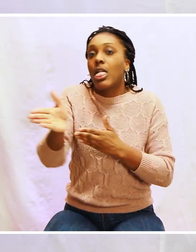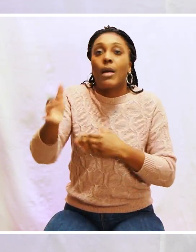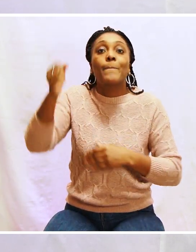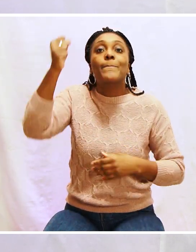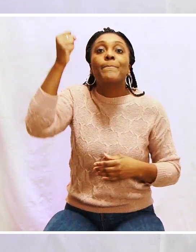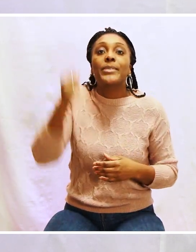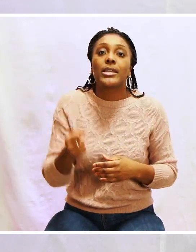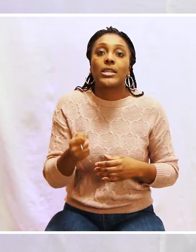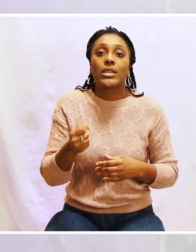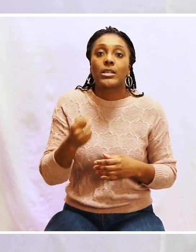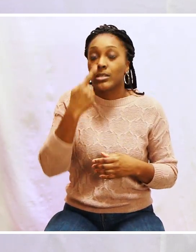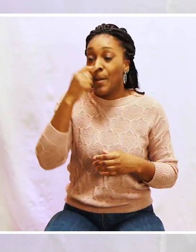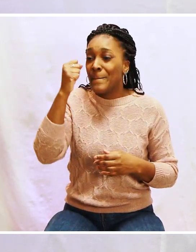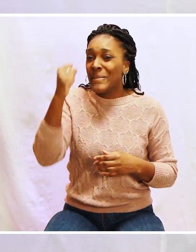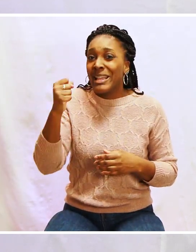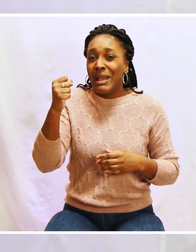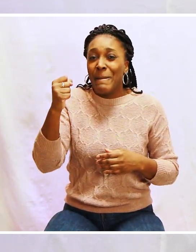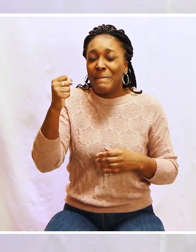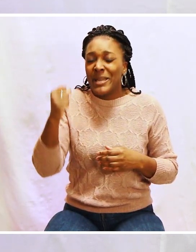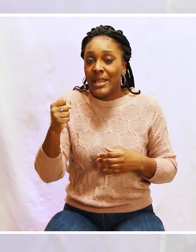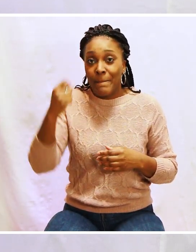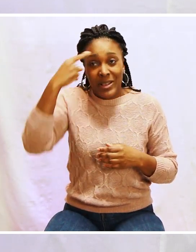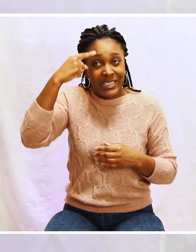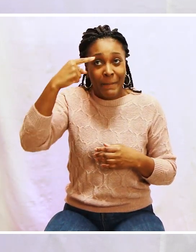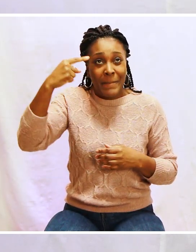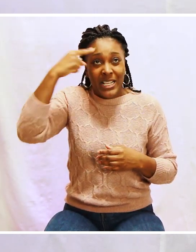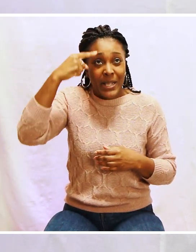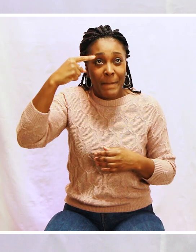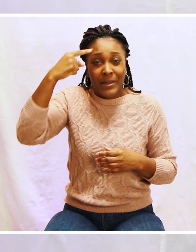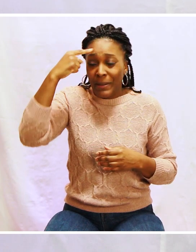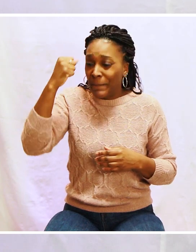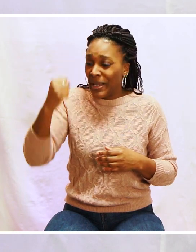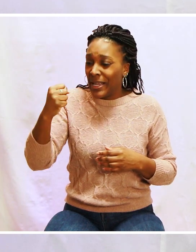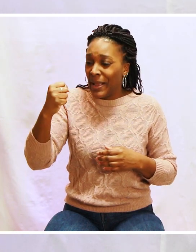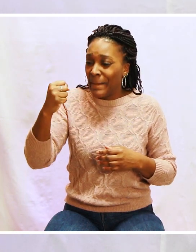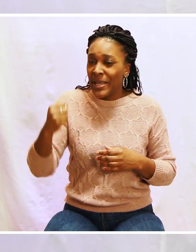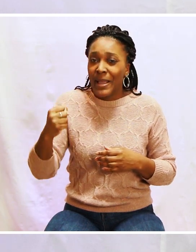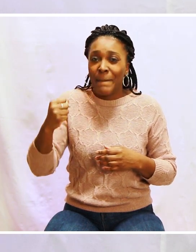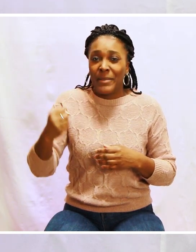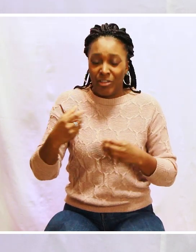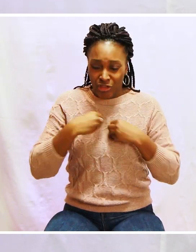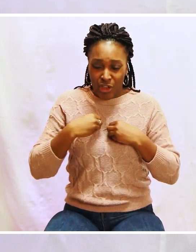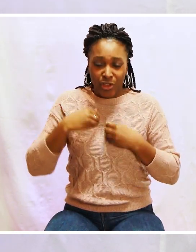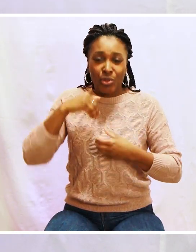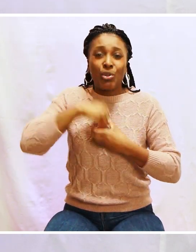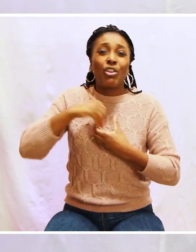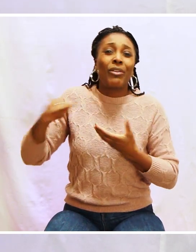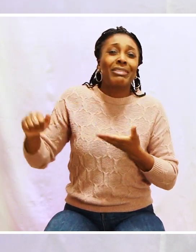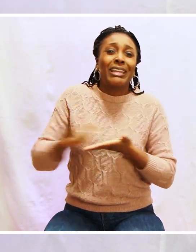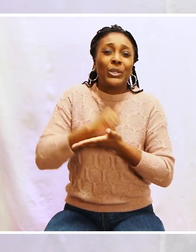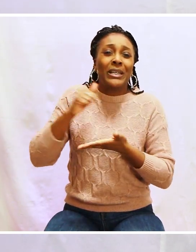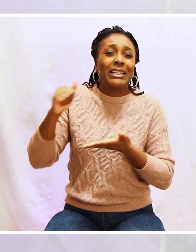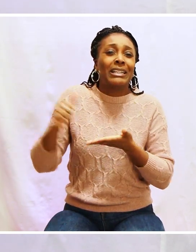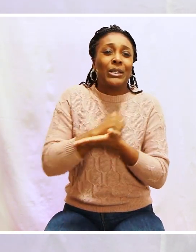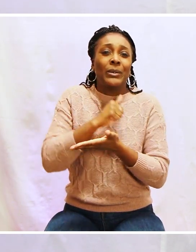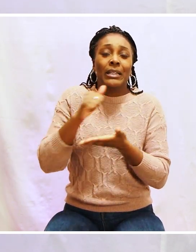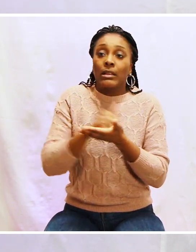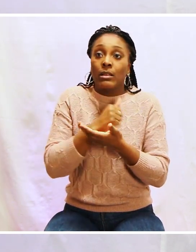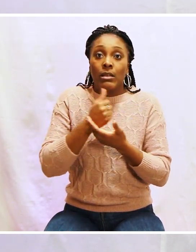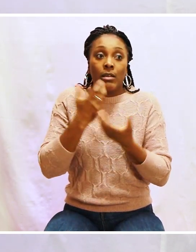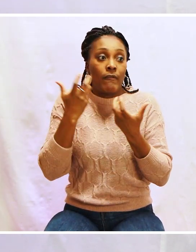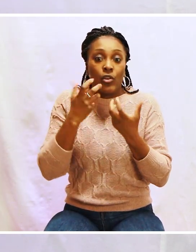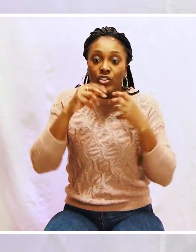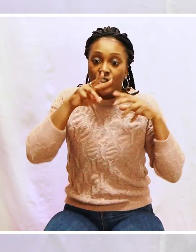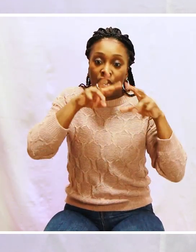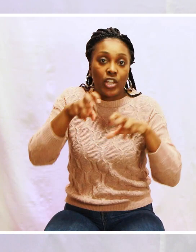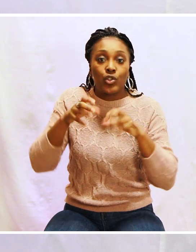mauvaise. Plus on s'enfonce dans ce genre de pensées charnelles qui sont en train de nous détruire, plus on va chercher maintenant une